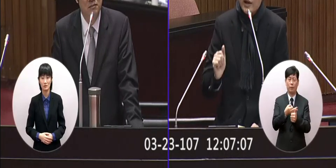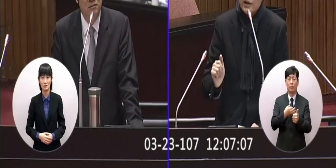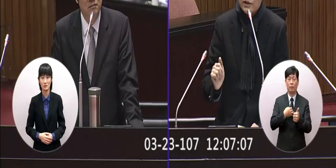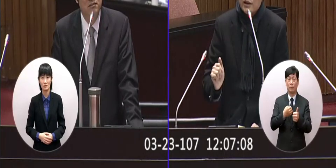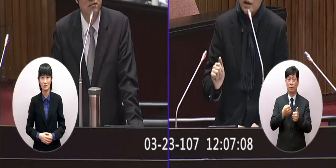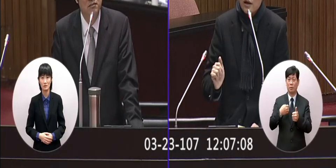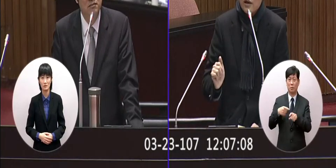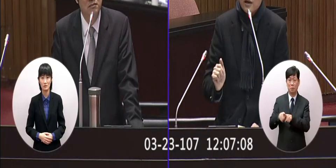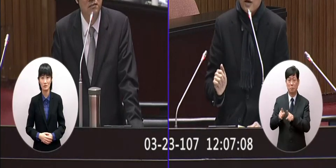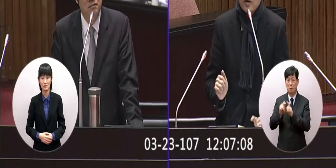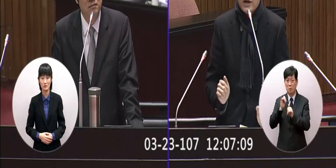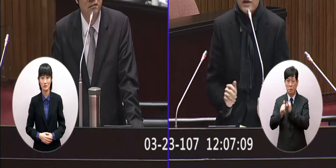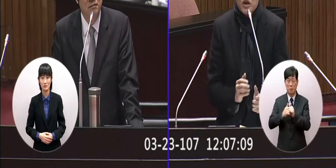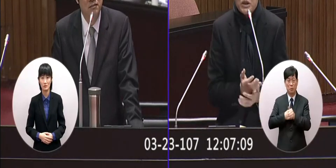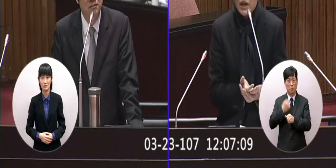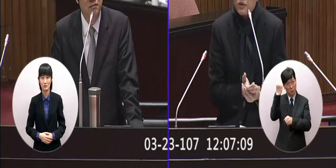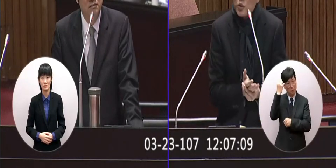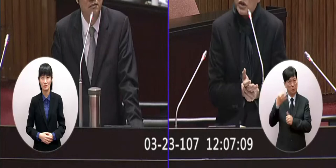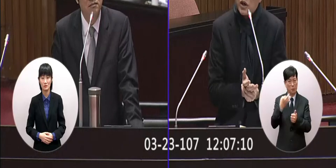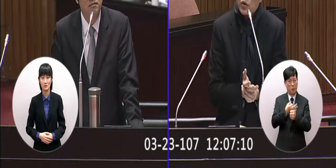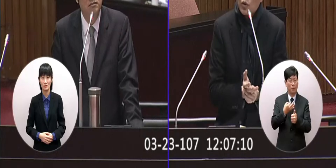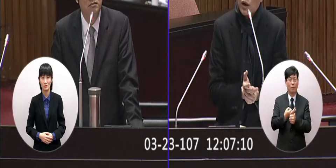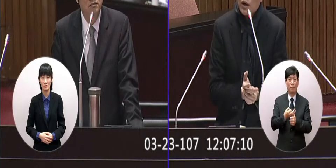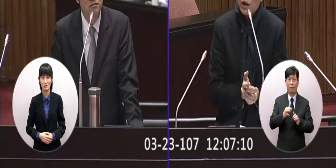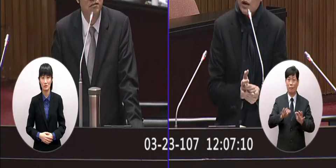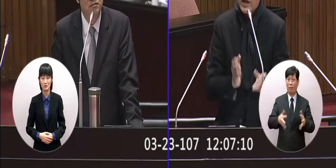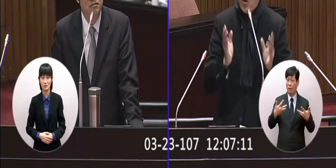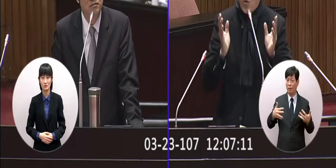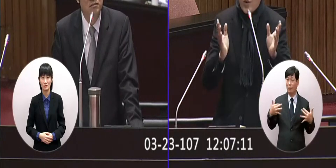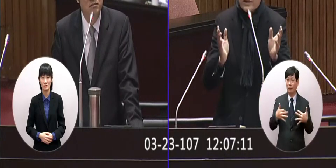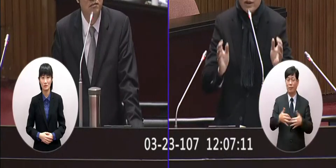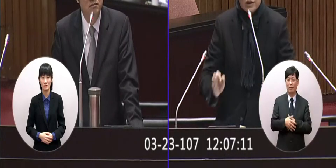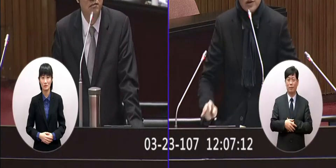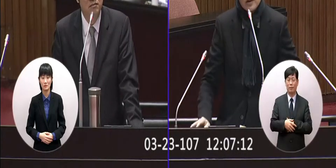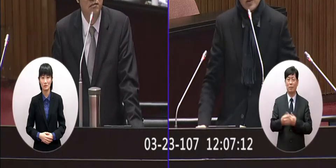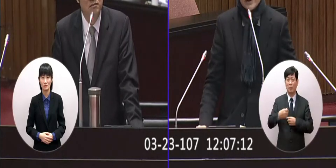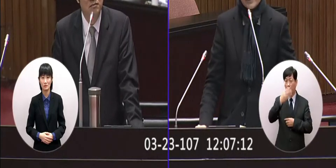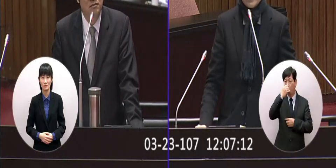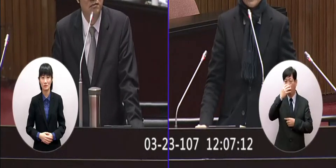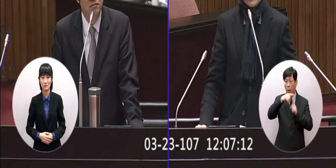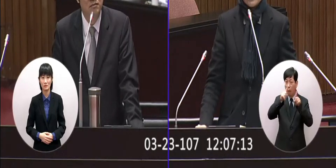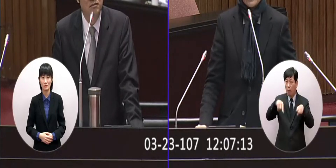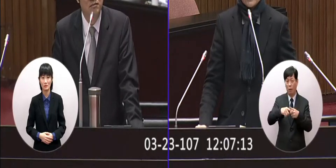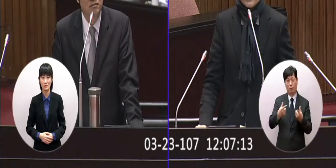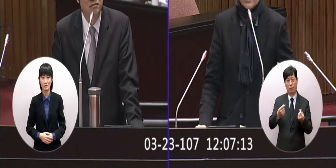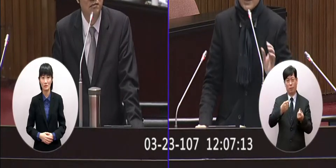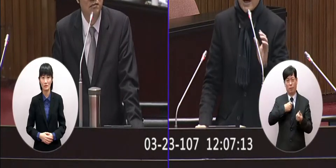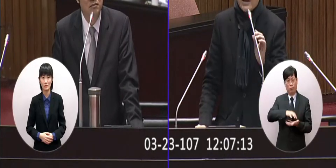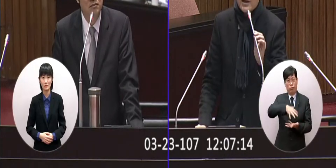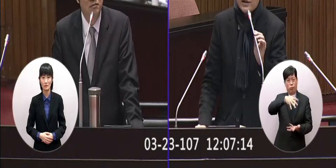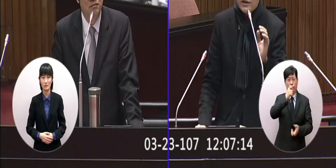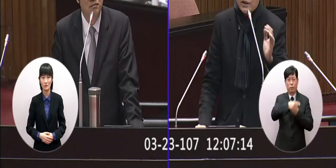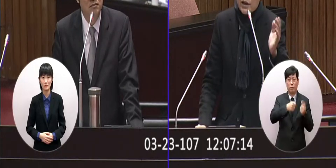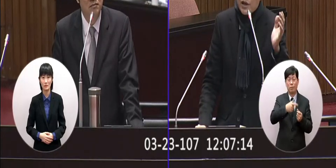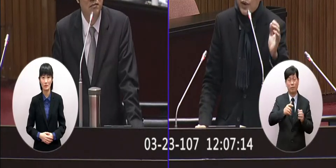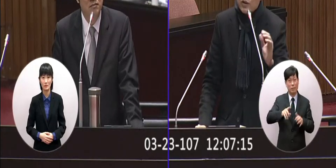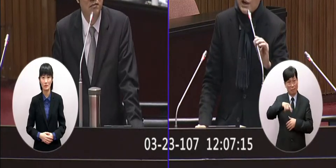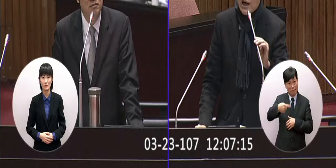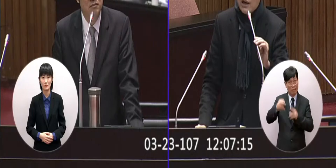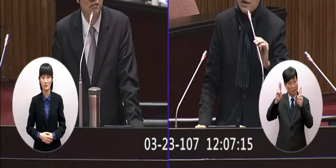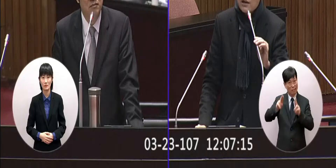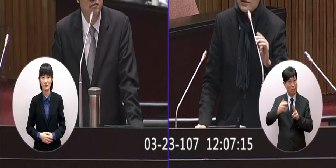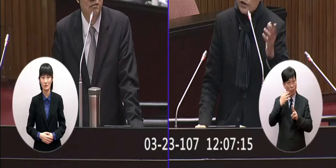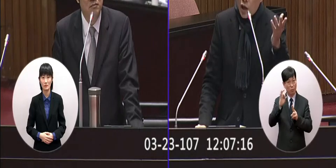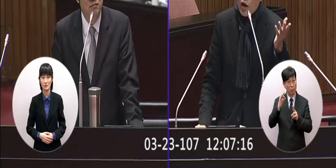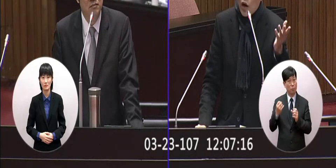百姓的血汗钱啊。我们看到现在问题很多啊。连卫生纸都要囤积，接下来电价一